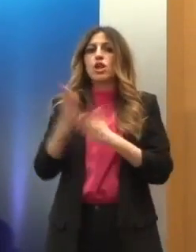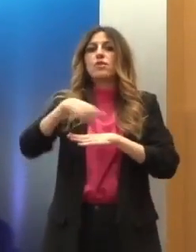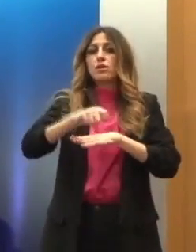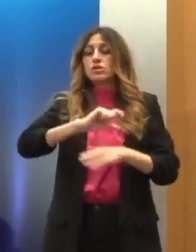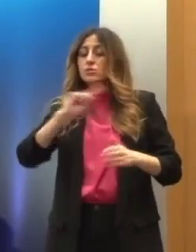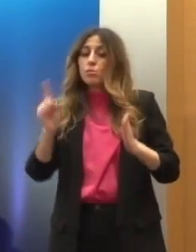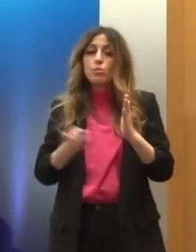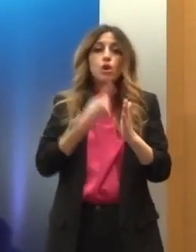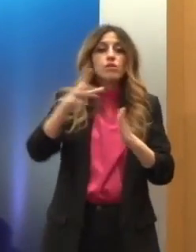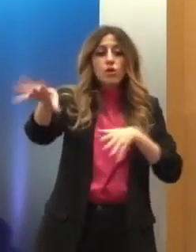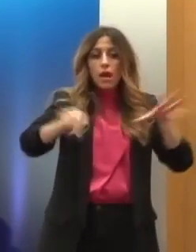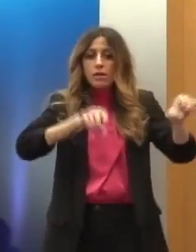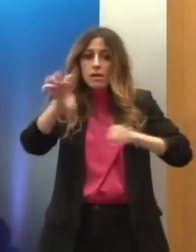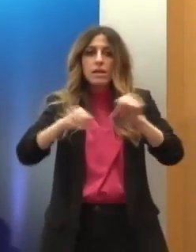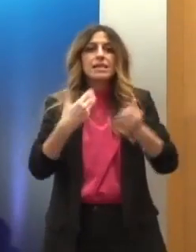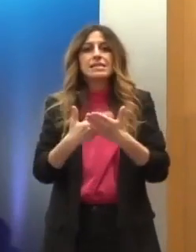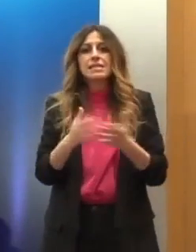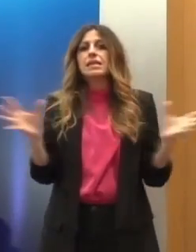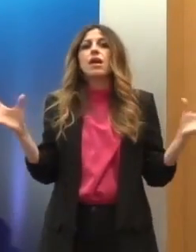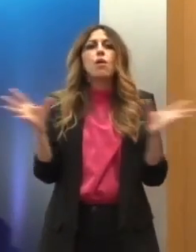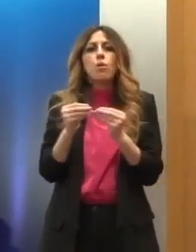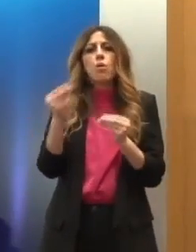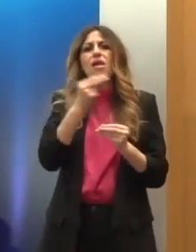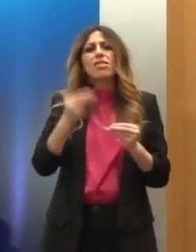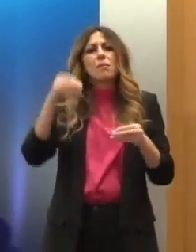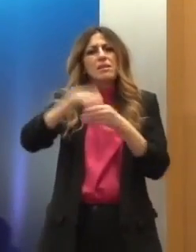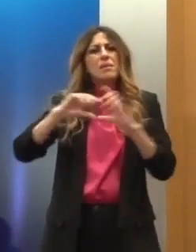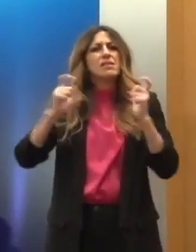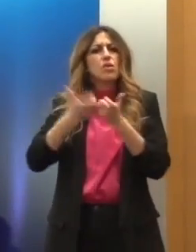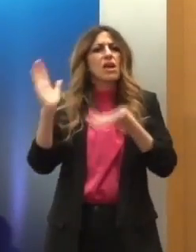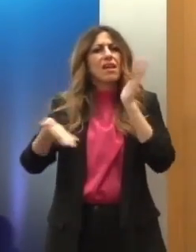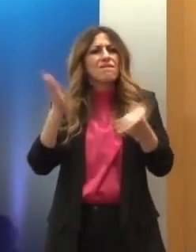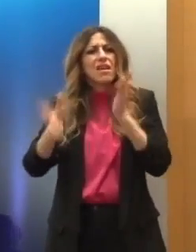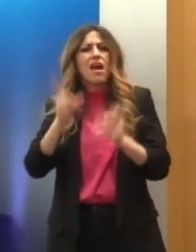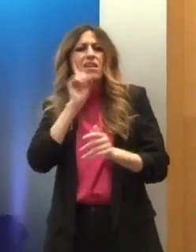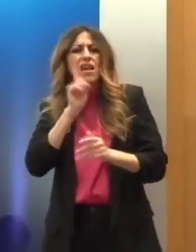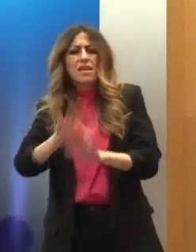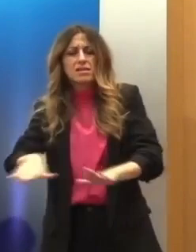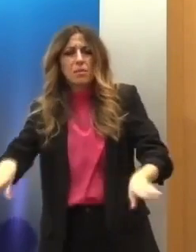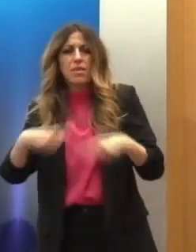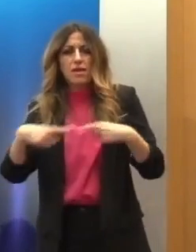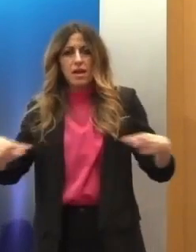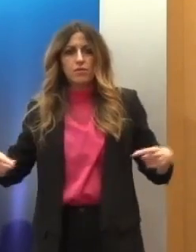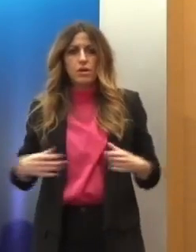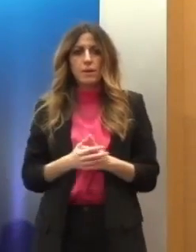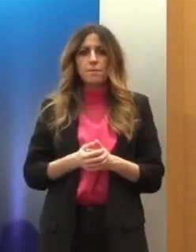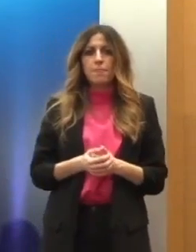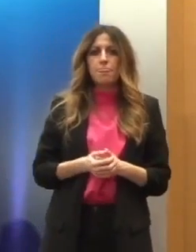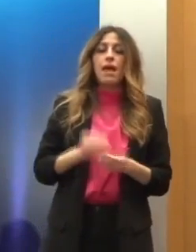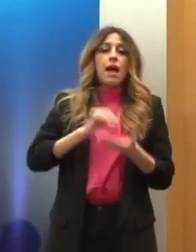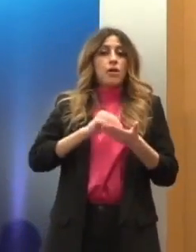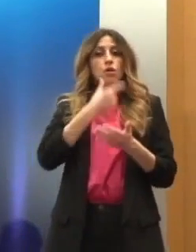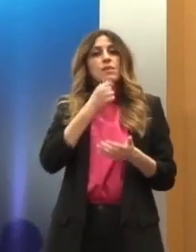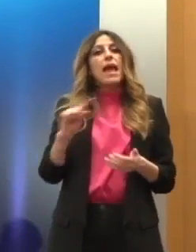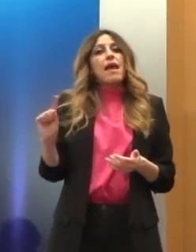για πρώτη φορά στοιχεία για τις υποθέσεις ενδοοικογενειακής βίας. Αποτελούν επίσης αφορμή να αξιολογηθεί η αποτελεσματικότητα